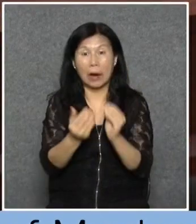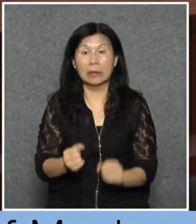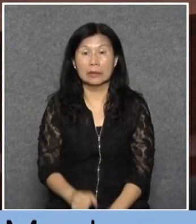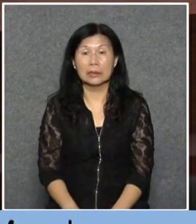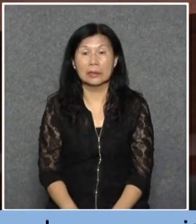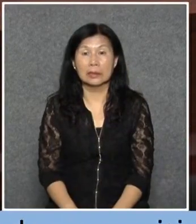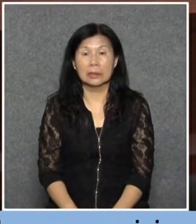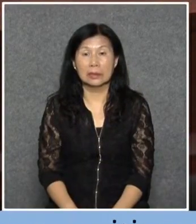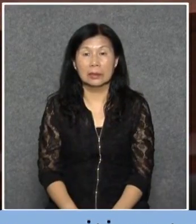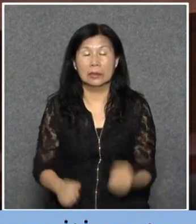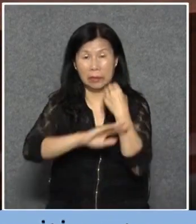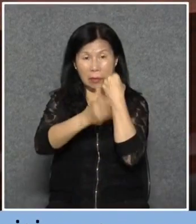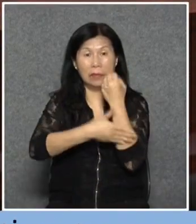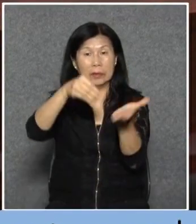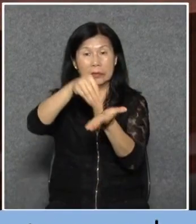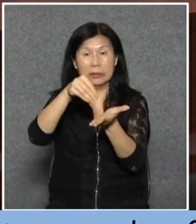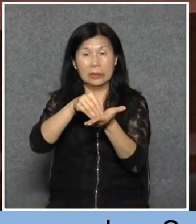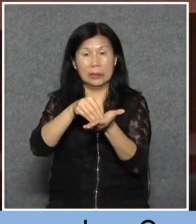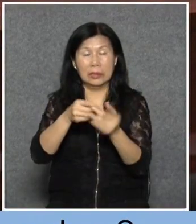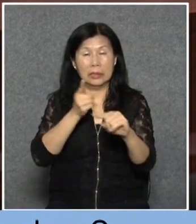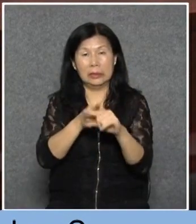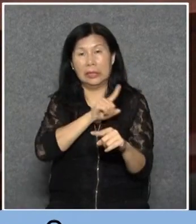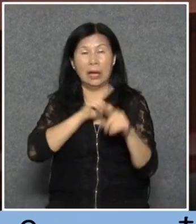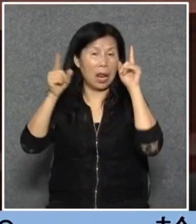主席，如果法例定明嘅嘢咧，我係並無意見